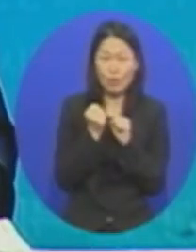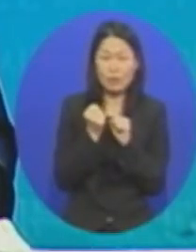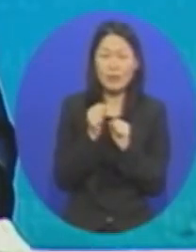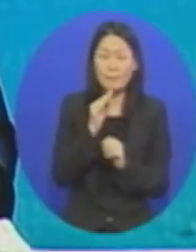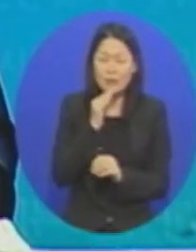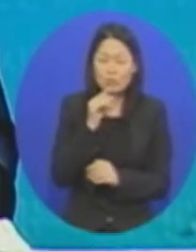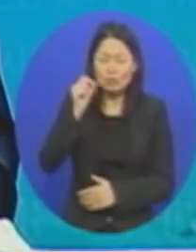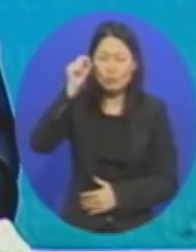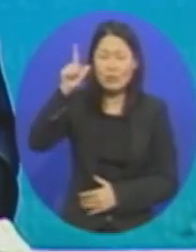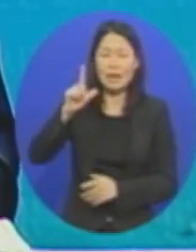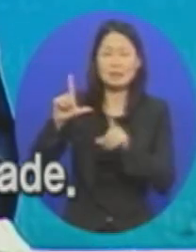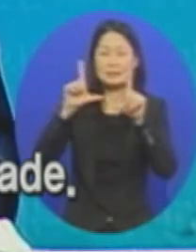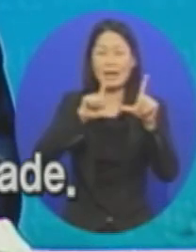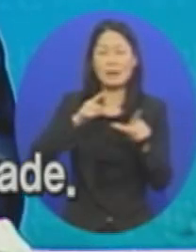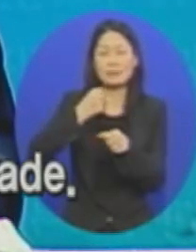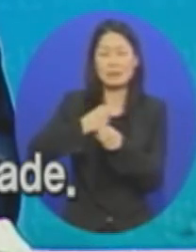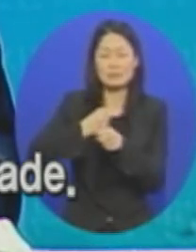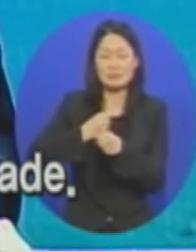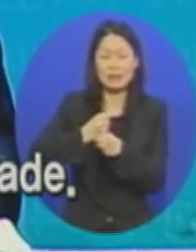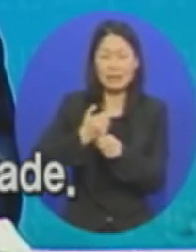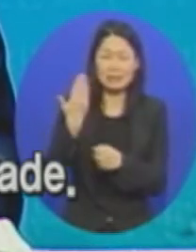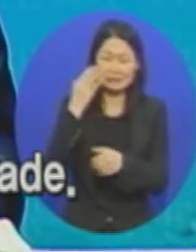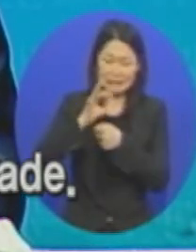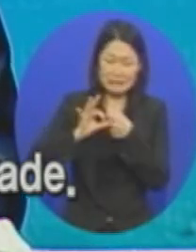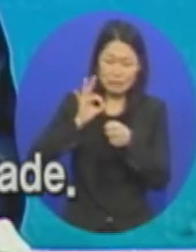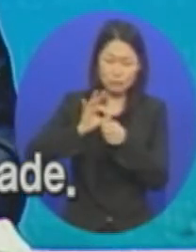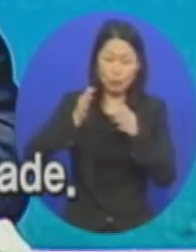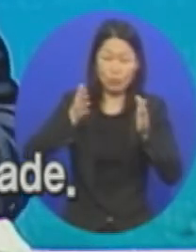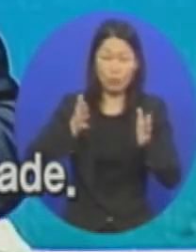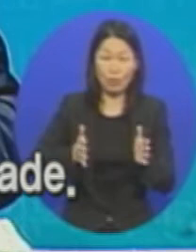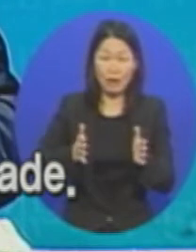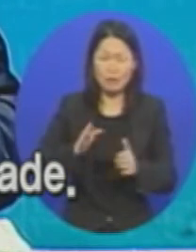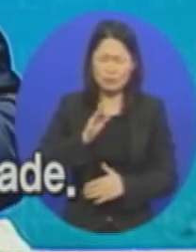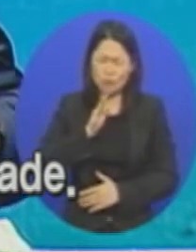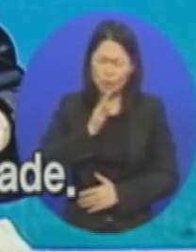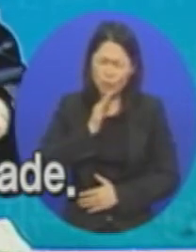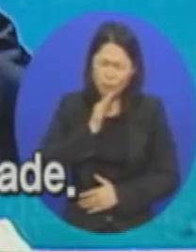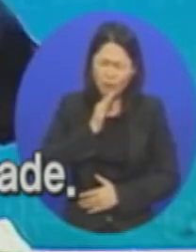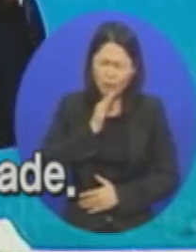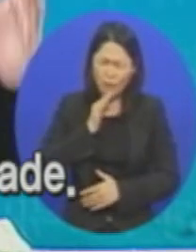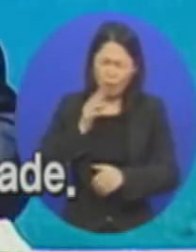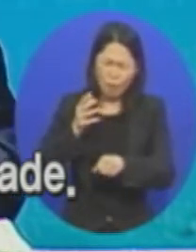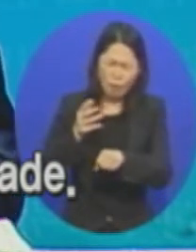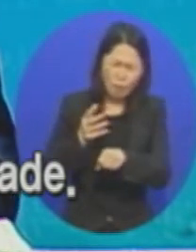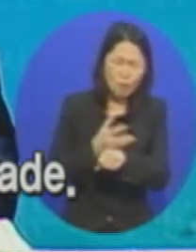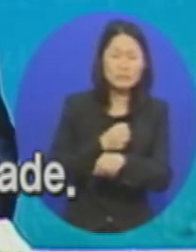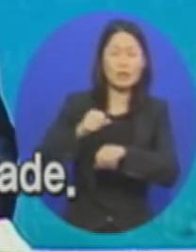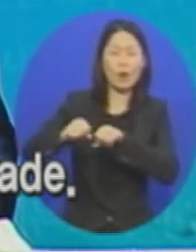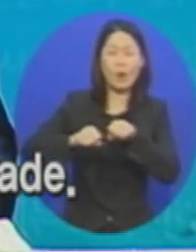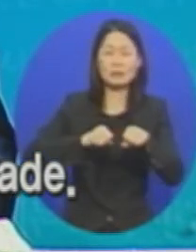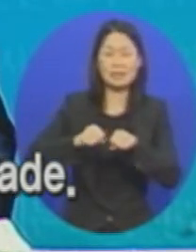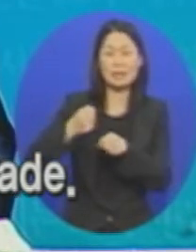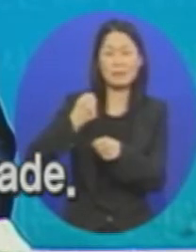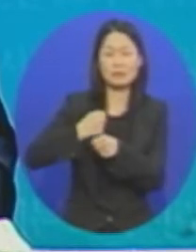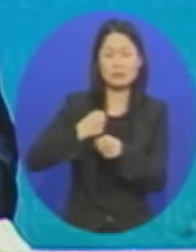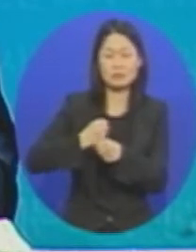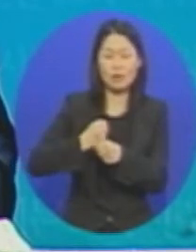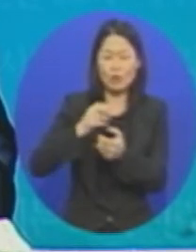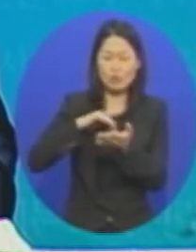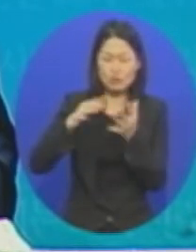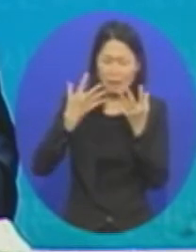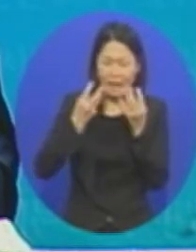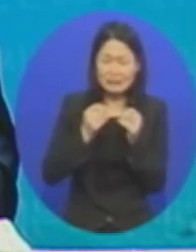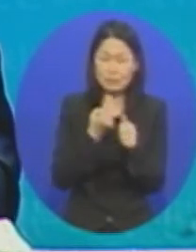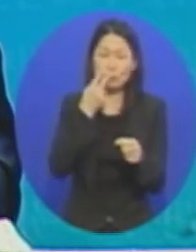만들어 냈어 지난 10년 동안 정말 엄청난 역사를 이뤄 냈어요 수많은 사람들이